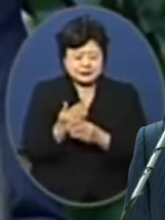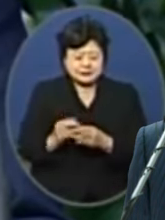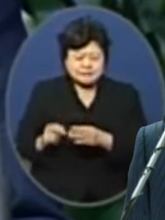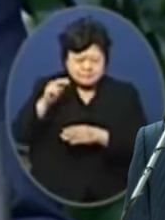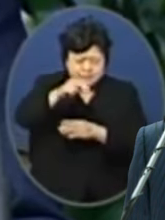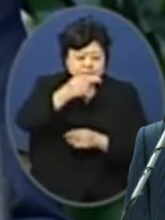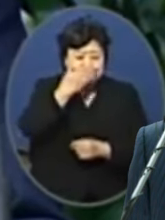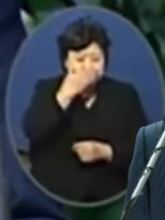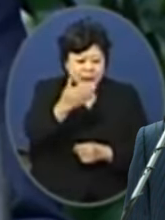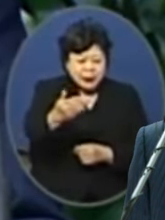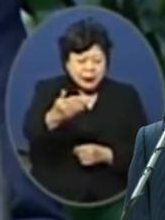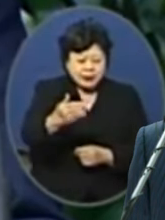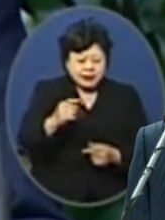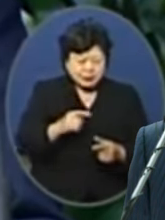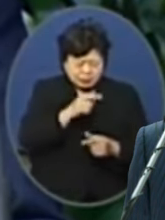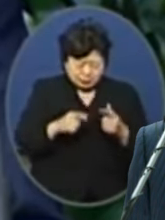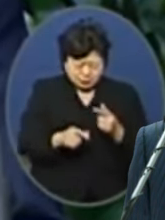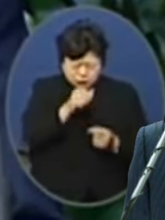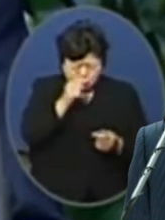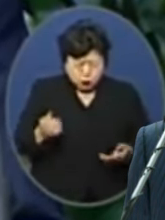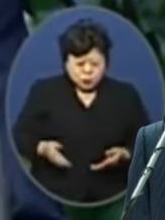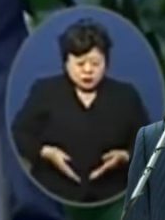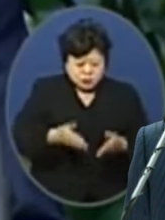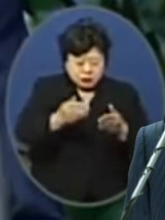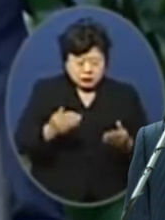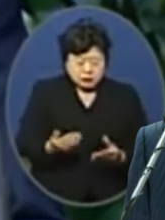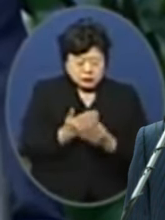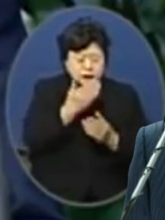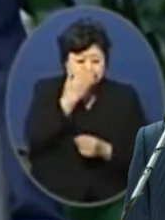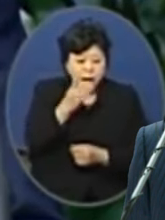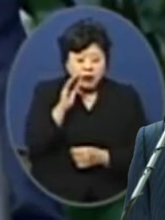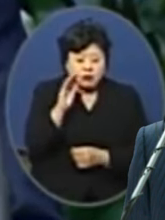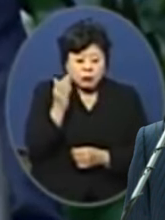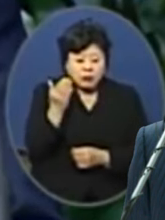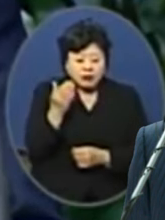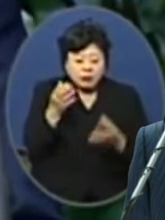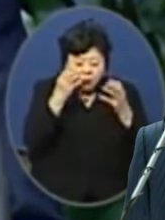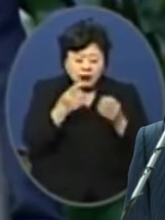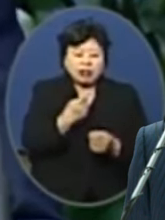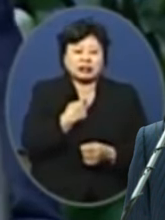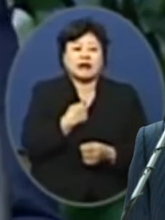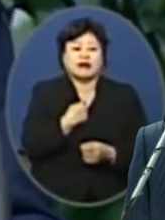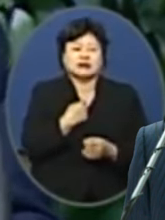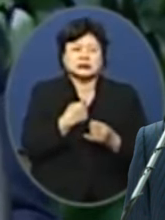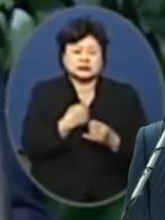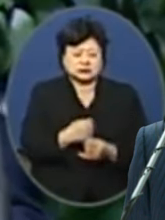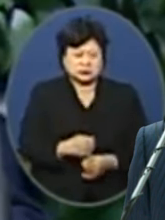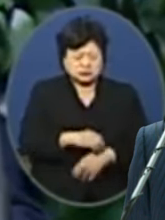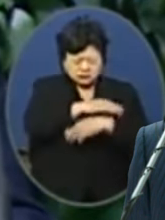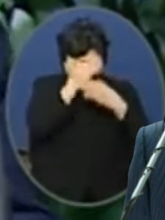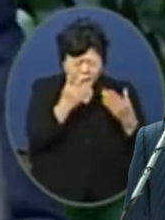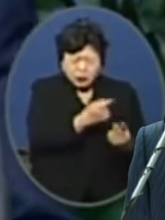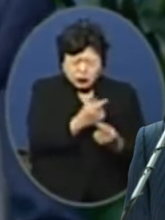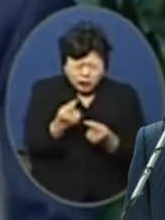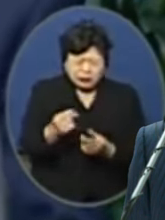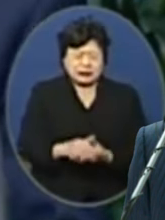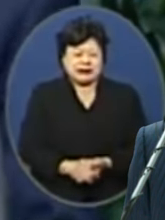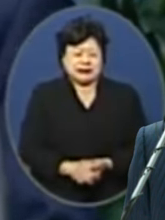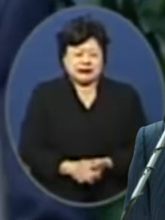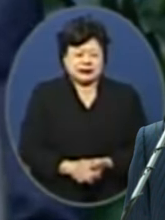되어서 더 나은 길로 나갈 수가 있는 것입니다 고난을 당해 보지 않은 사람은 없습니다 우리가 살아오는